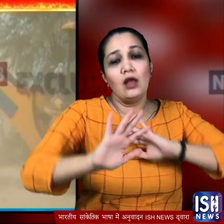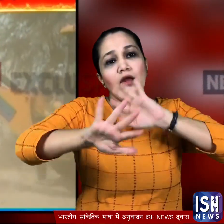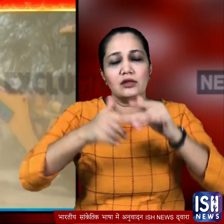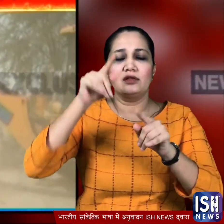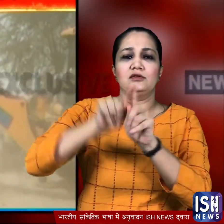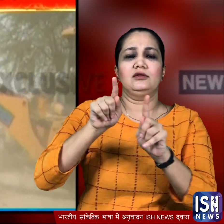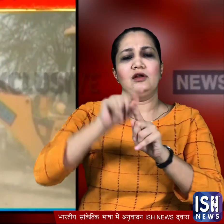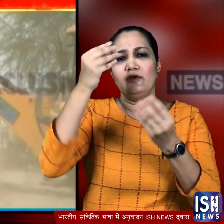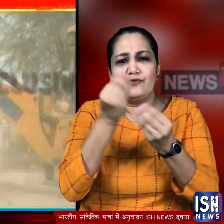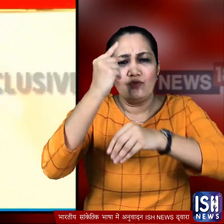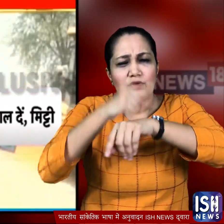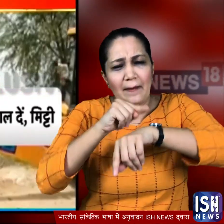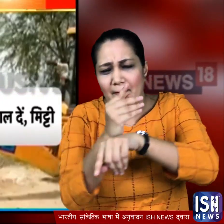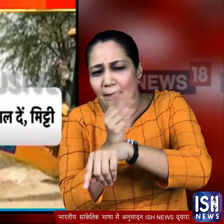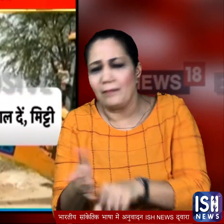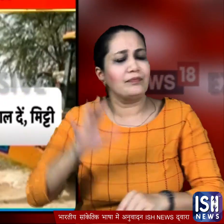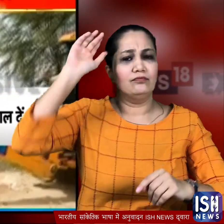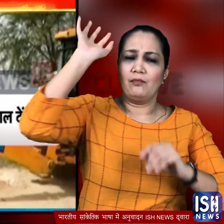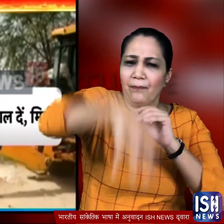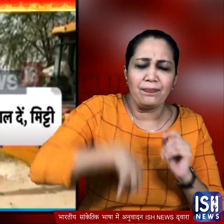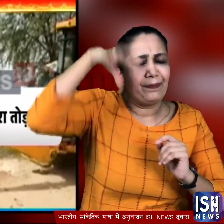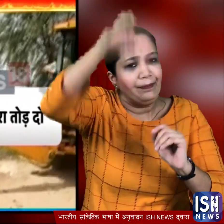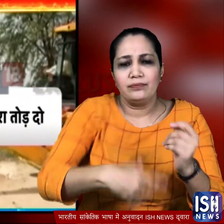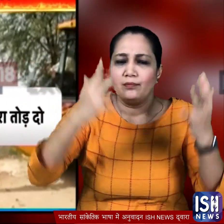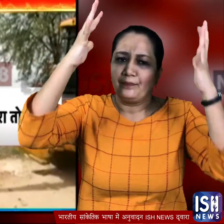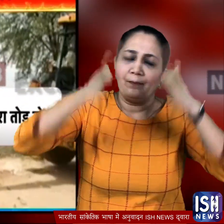दीवारों को कुछ ही मिनटों में गिरा दिया गया।